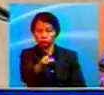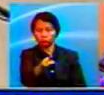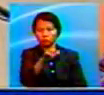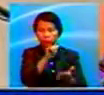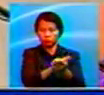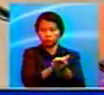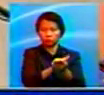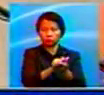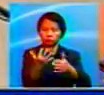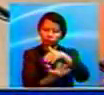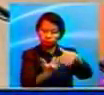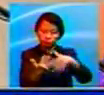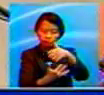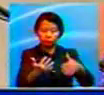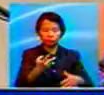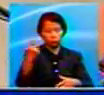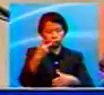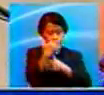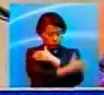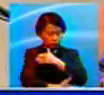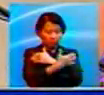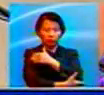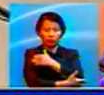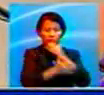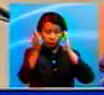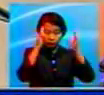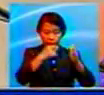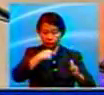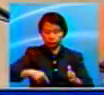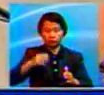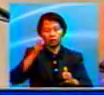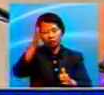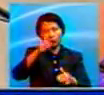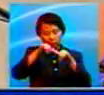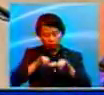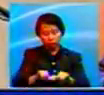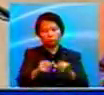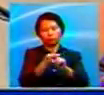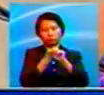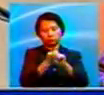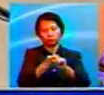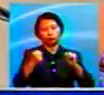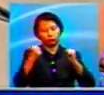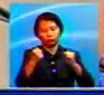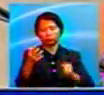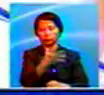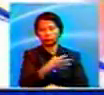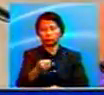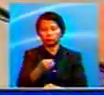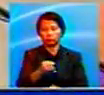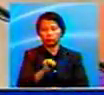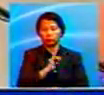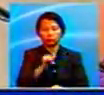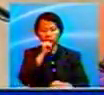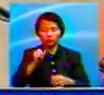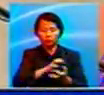that bilateral relations between the two countries will continue to be strong and